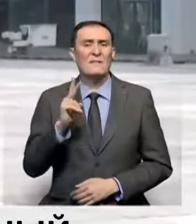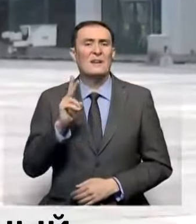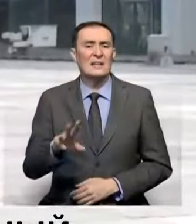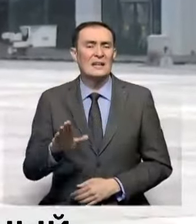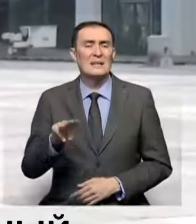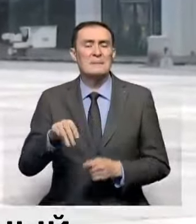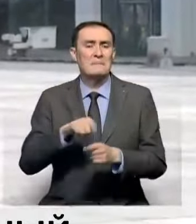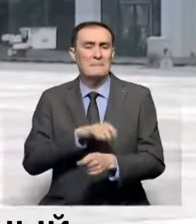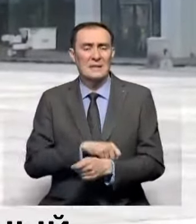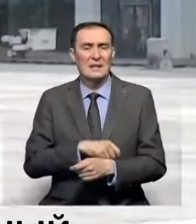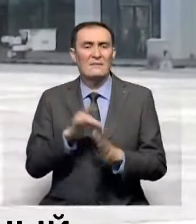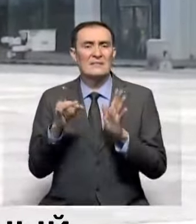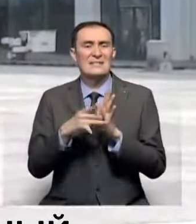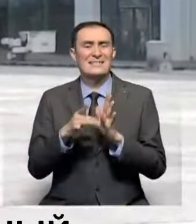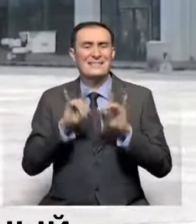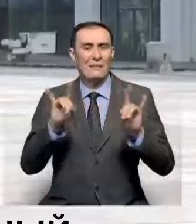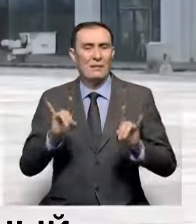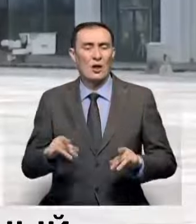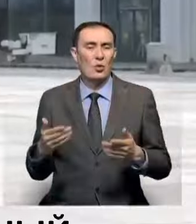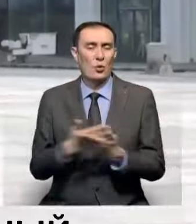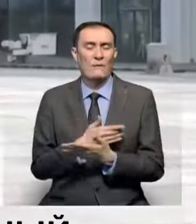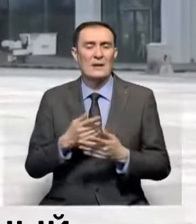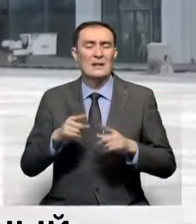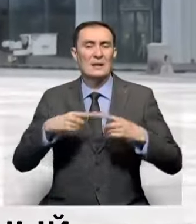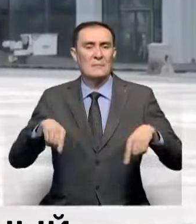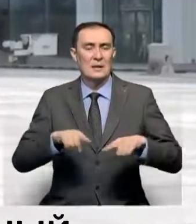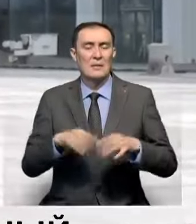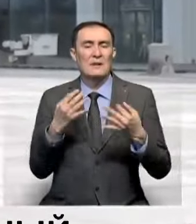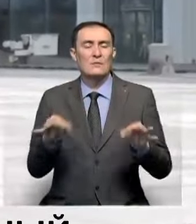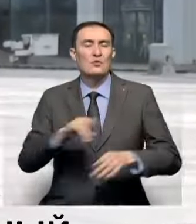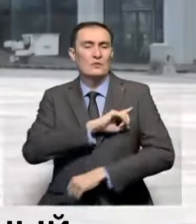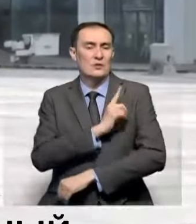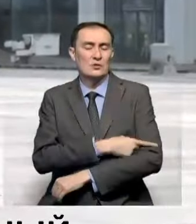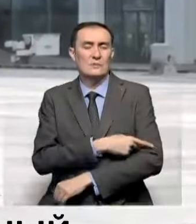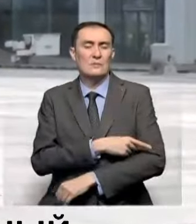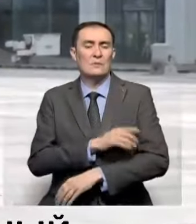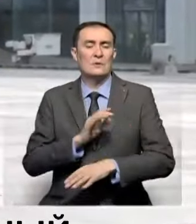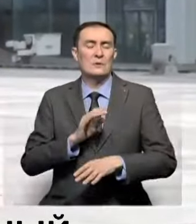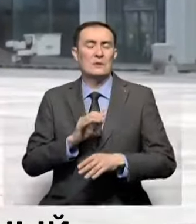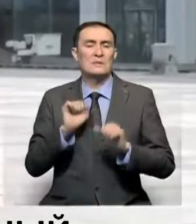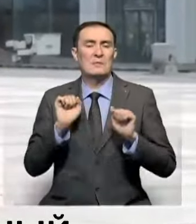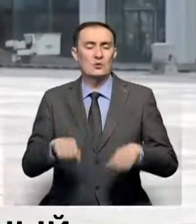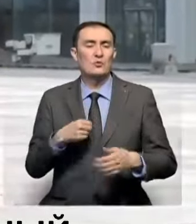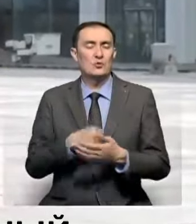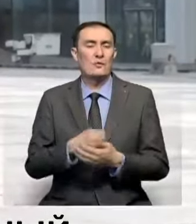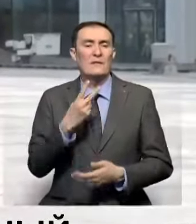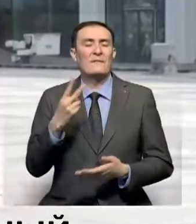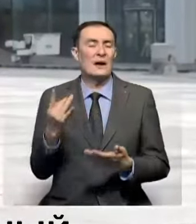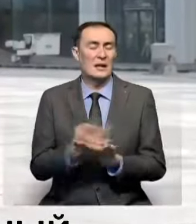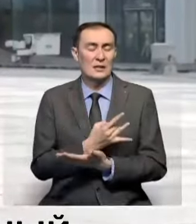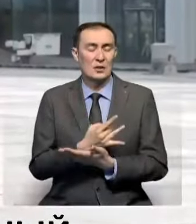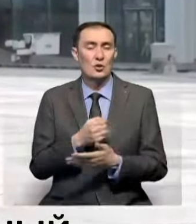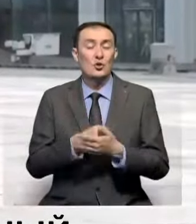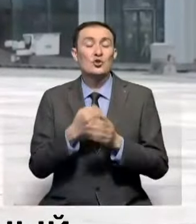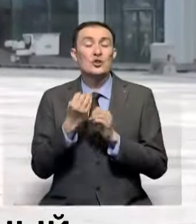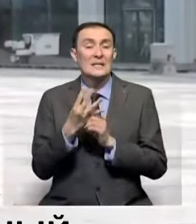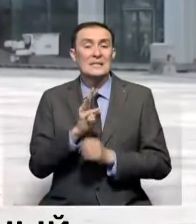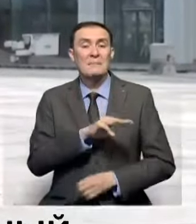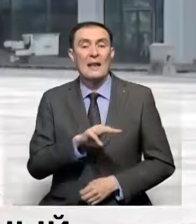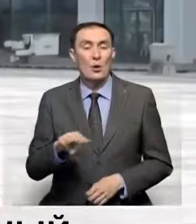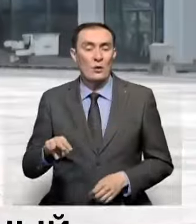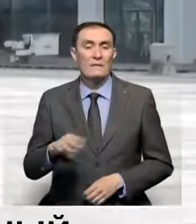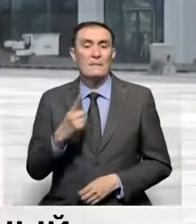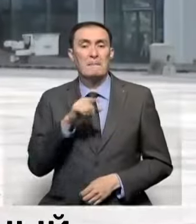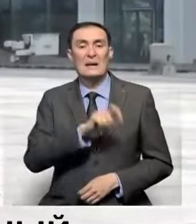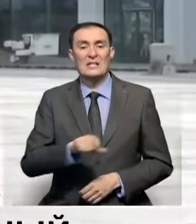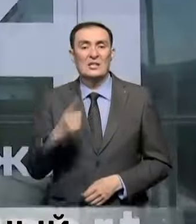мтро стекла новый терминал позволит увеличить пропускную способность почти в два раза до 14 млн